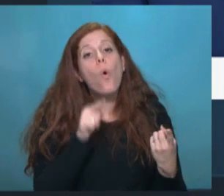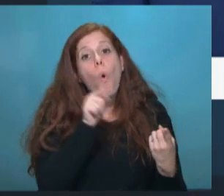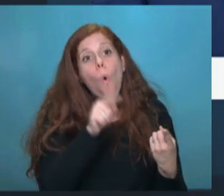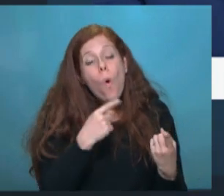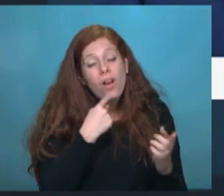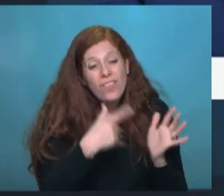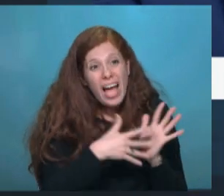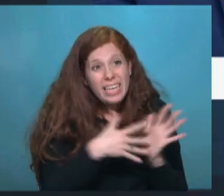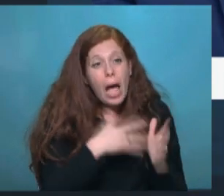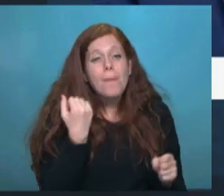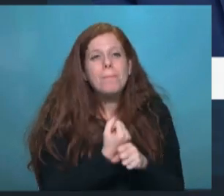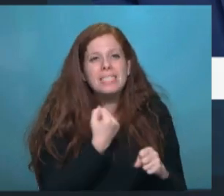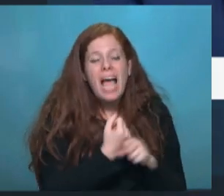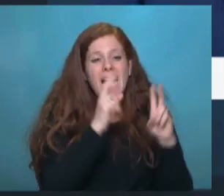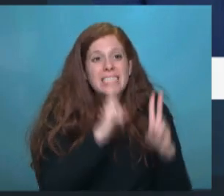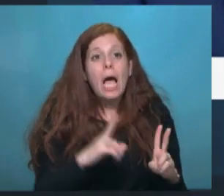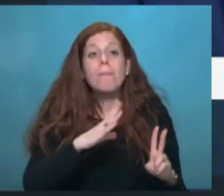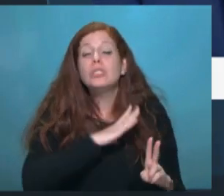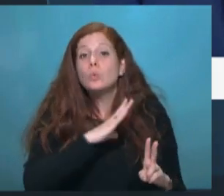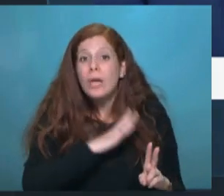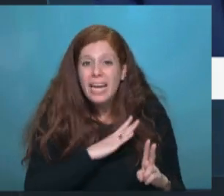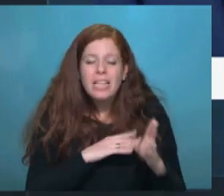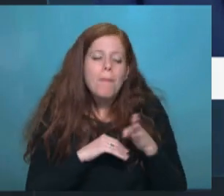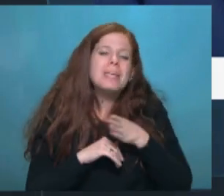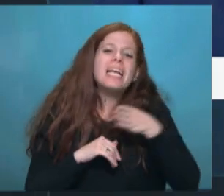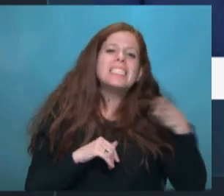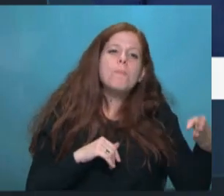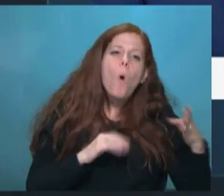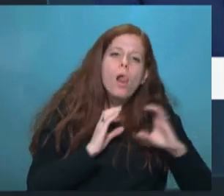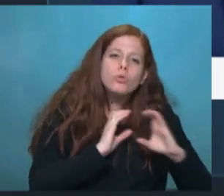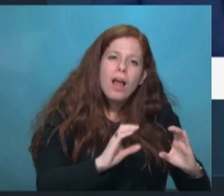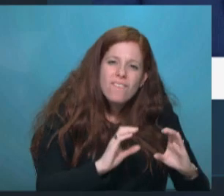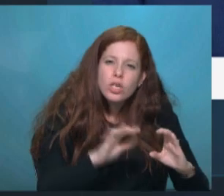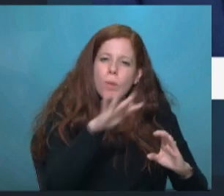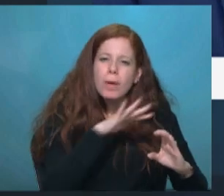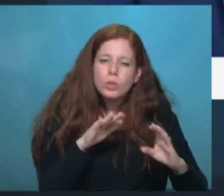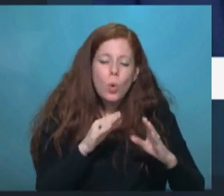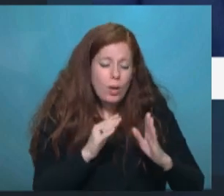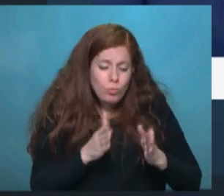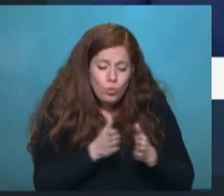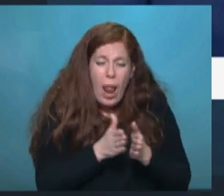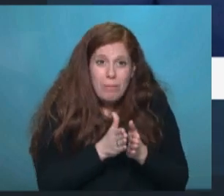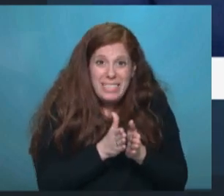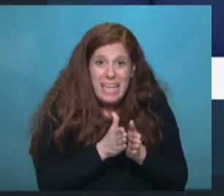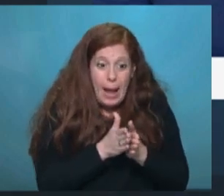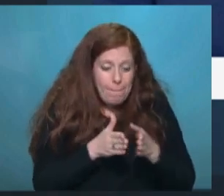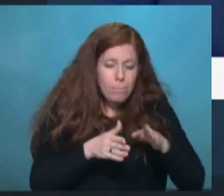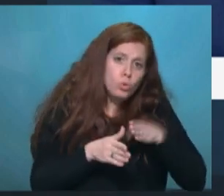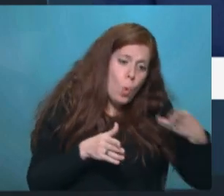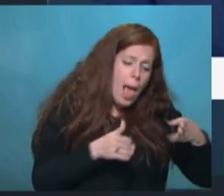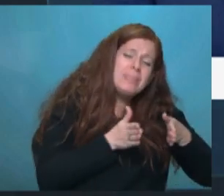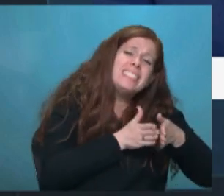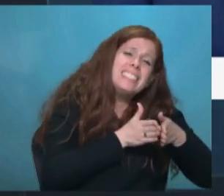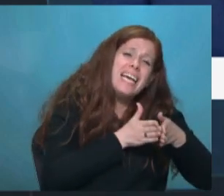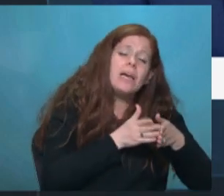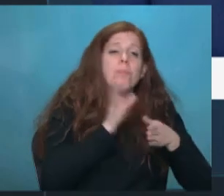החקירה ביצע עצירה מסוכנת בצד שמאל של הכביש, באזור עם שוליים צרים מאוד. גם נהג האוטובוס, החקירה מצאה